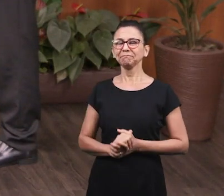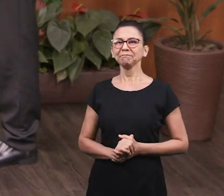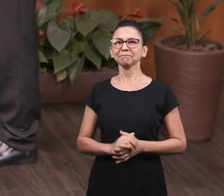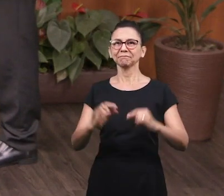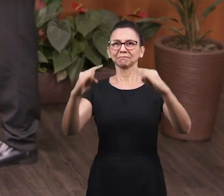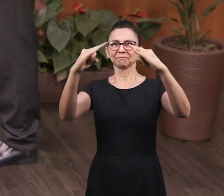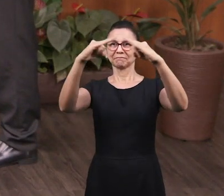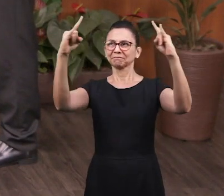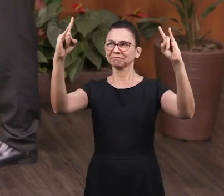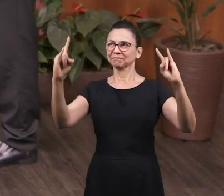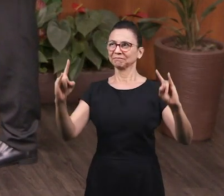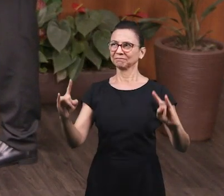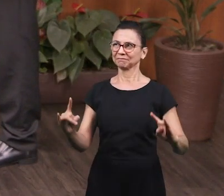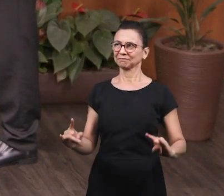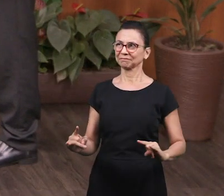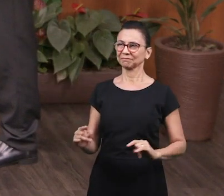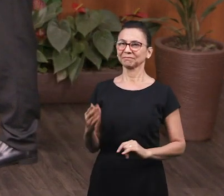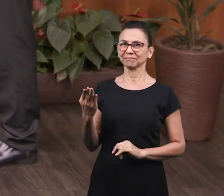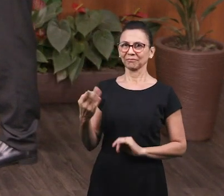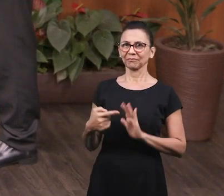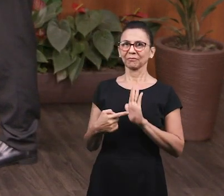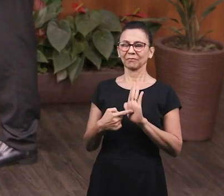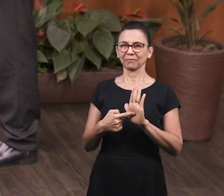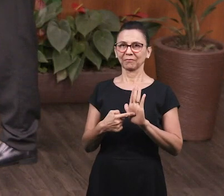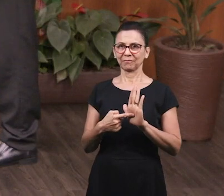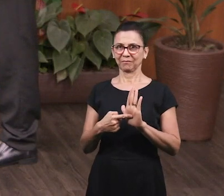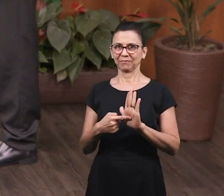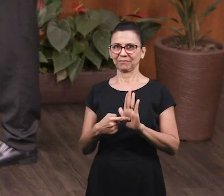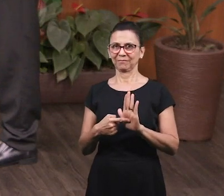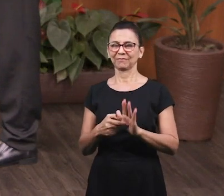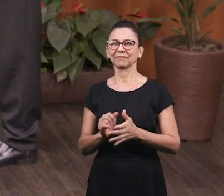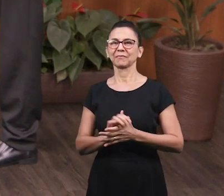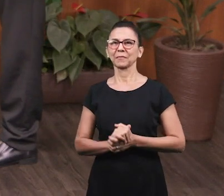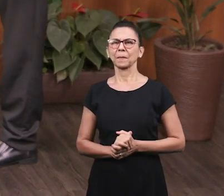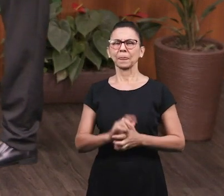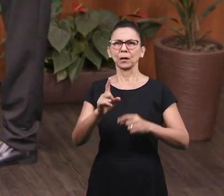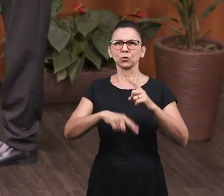tabernacle qui montre